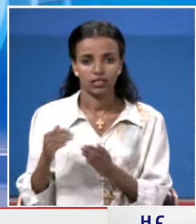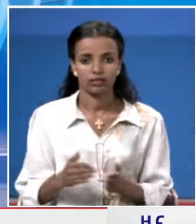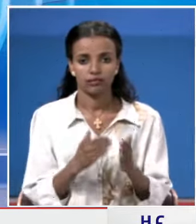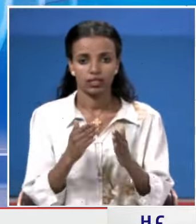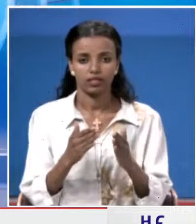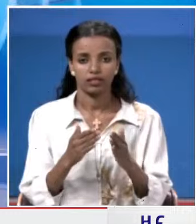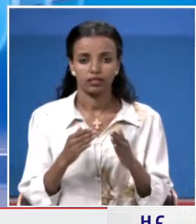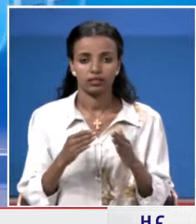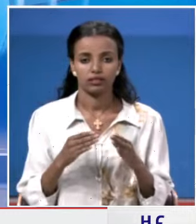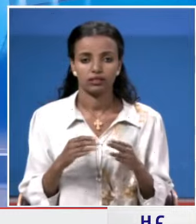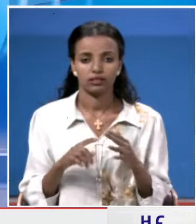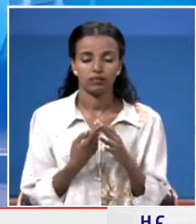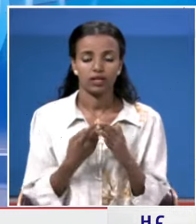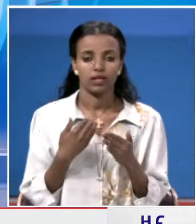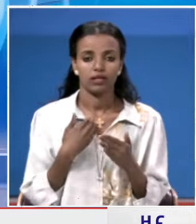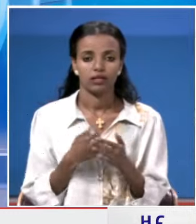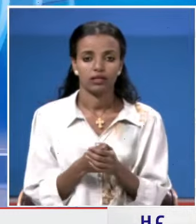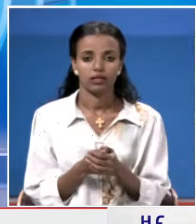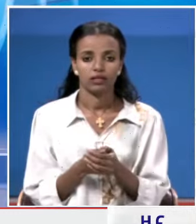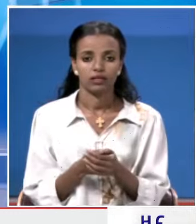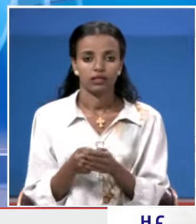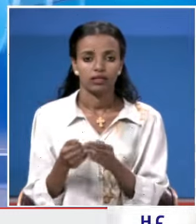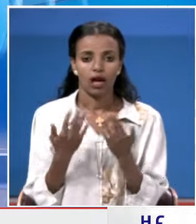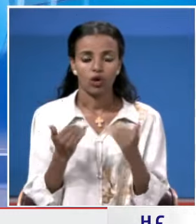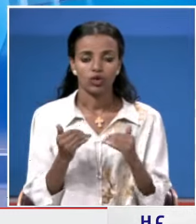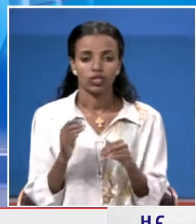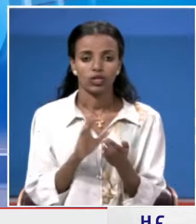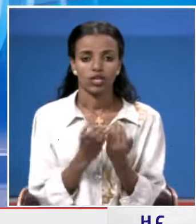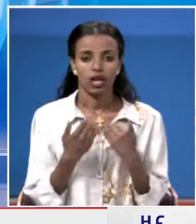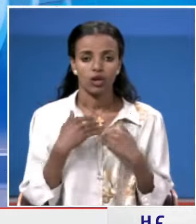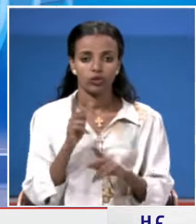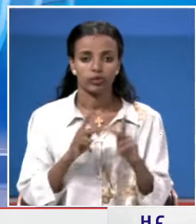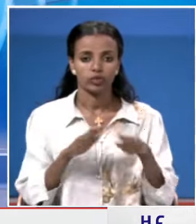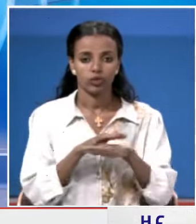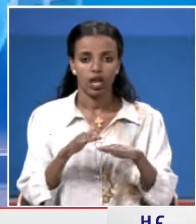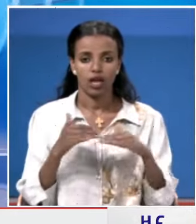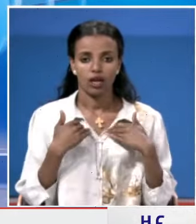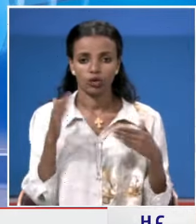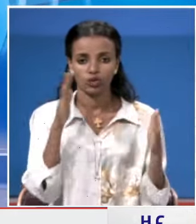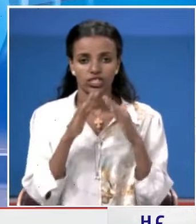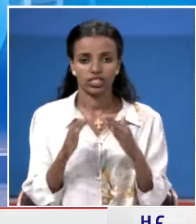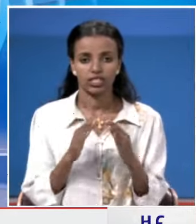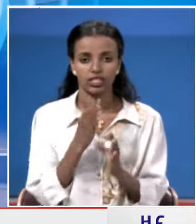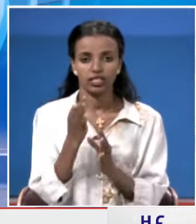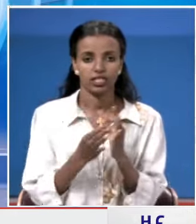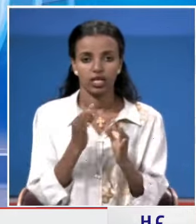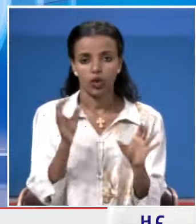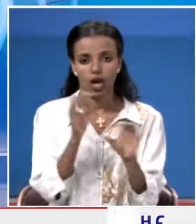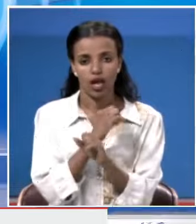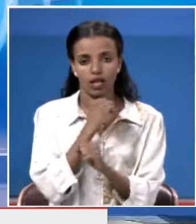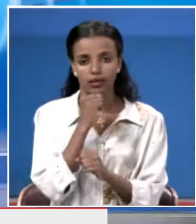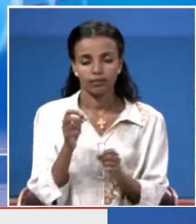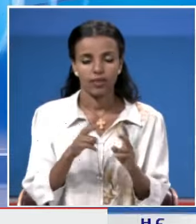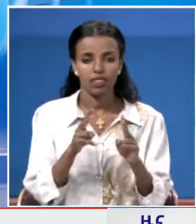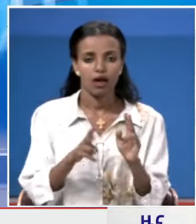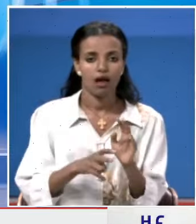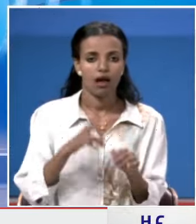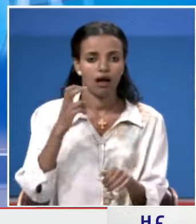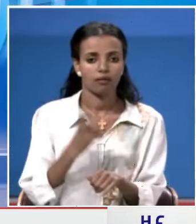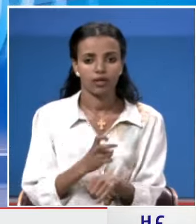መንገድ አለ። ትራንስፖርት የለም። አሁን እየሆነ ያለው በህዝብ ላይ ያለው ችግር ያው ተነግሮ አያልቅም። በጣም ከባድ